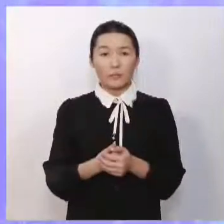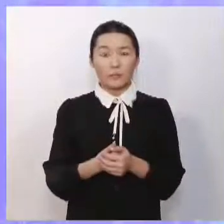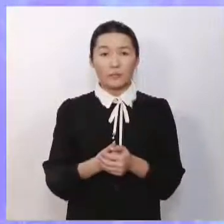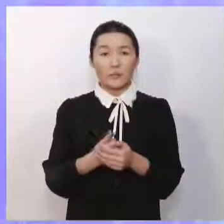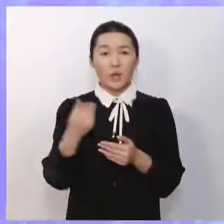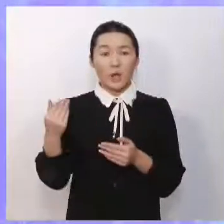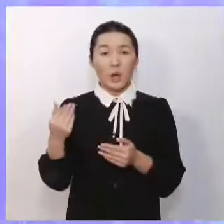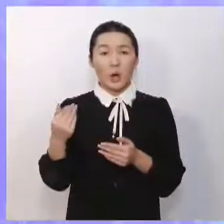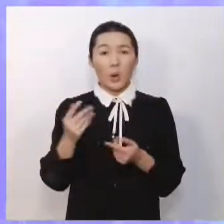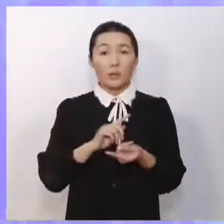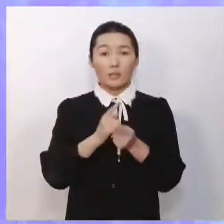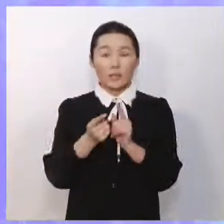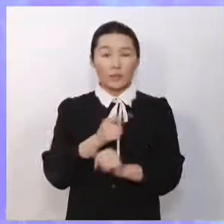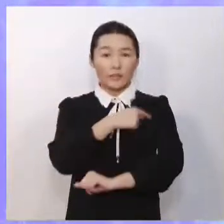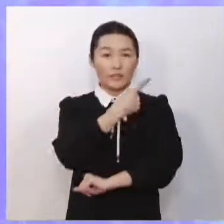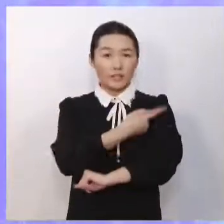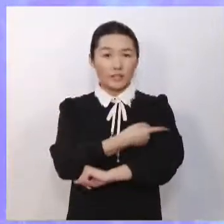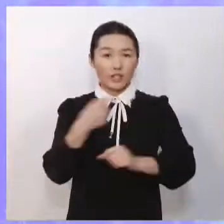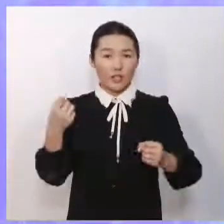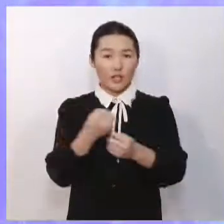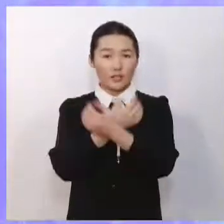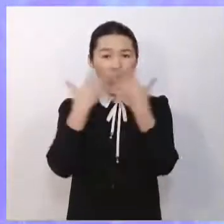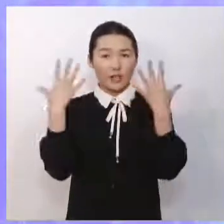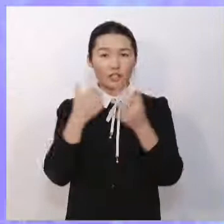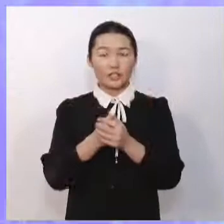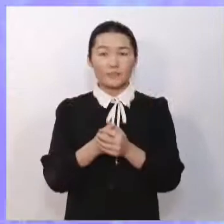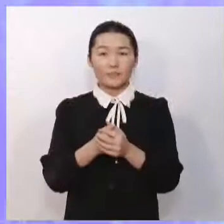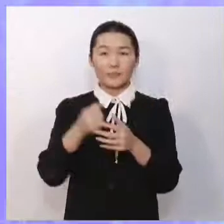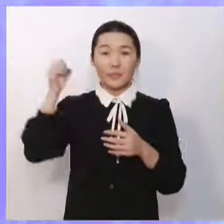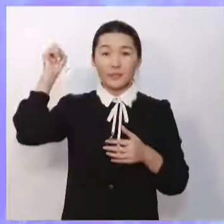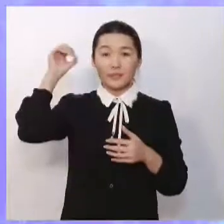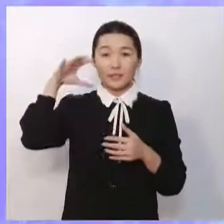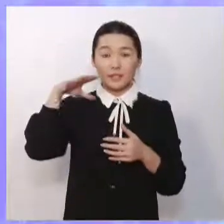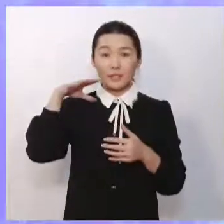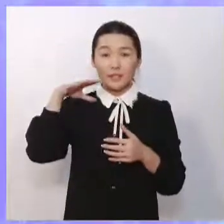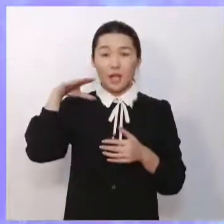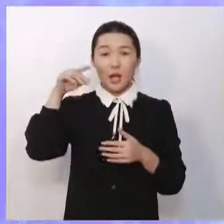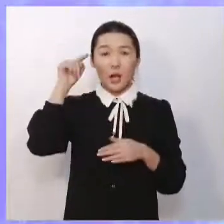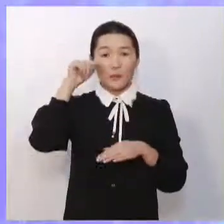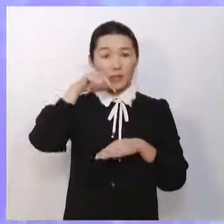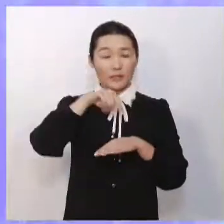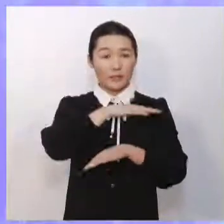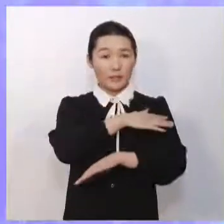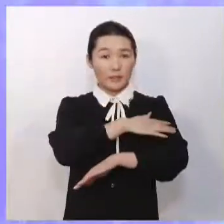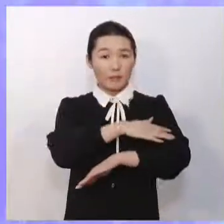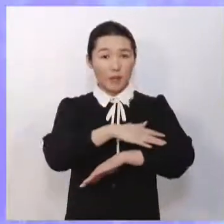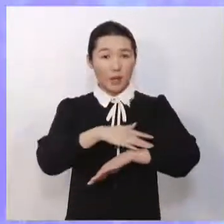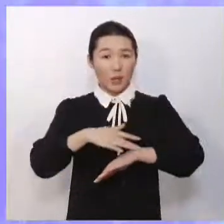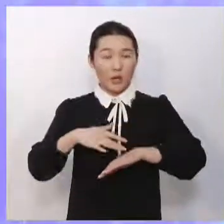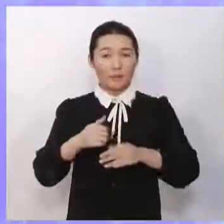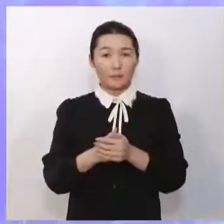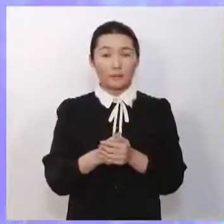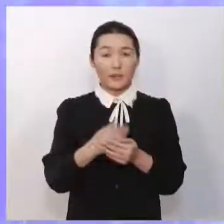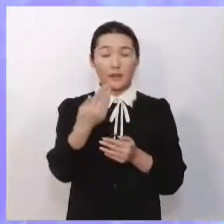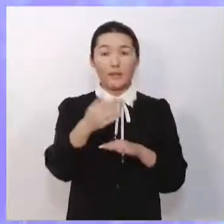становится сильнее и ярче. Свет опускается вниз по рукам. Ваши